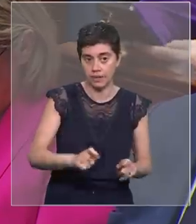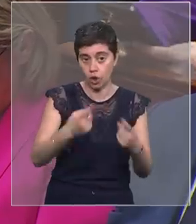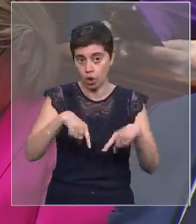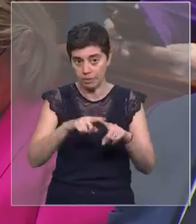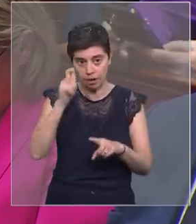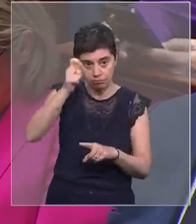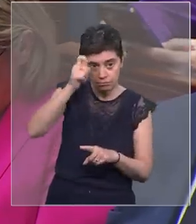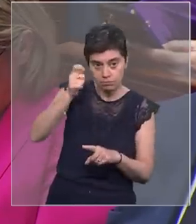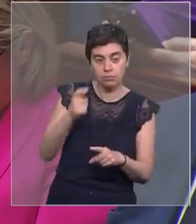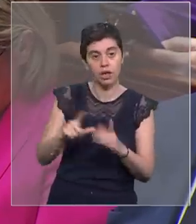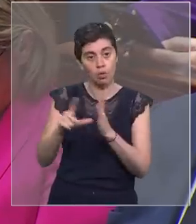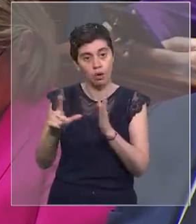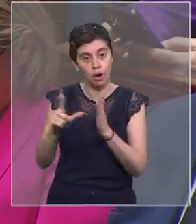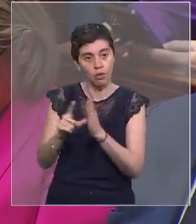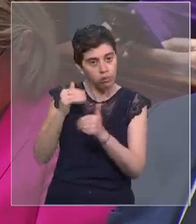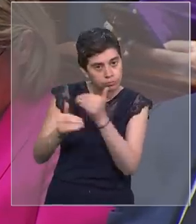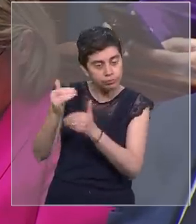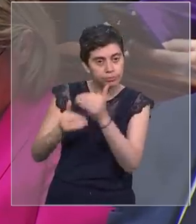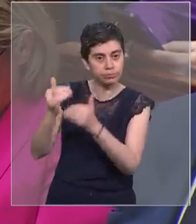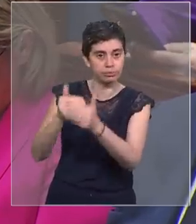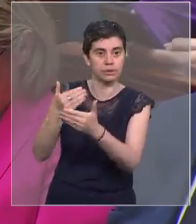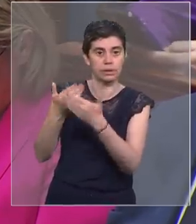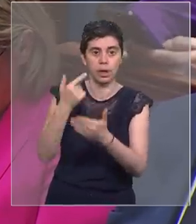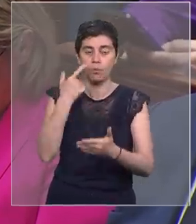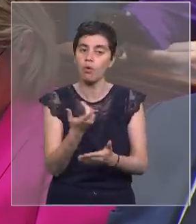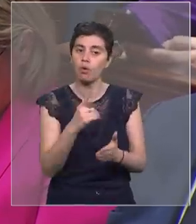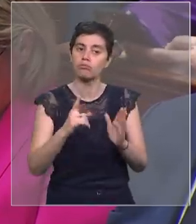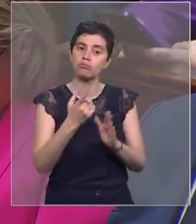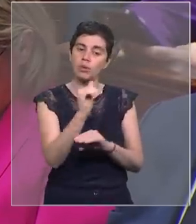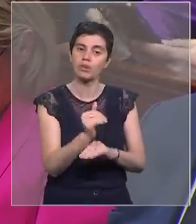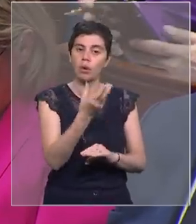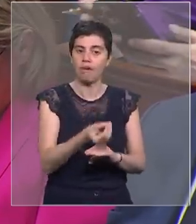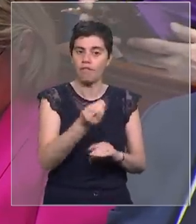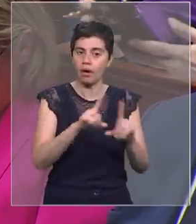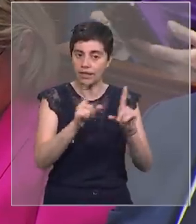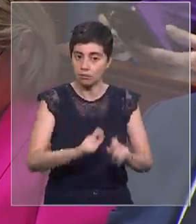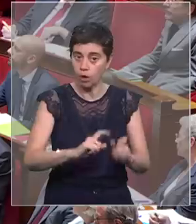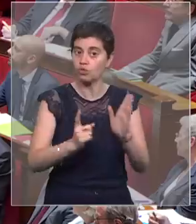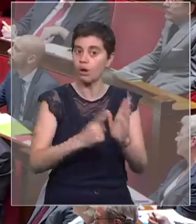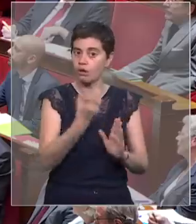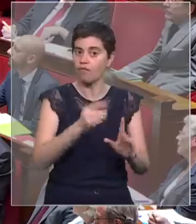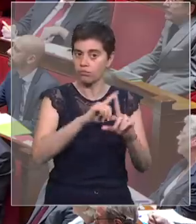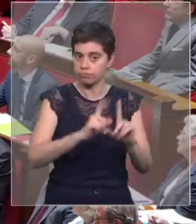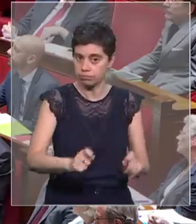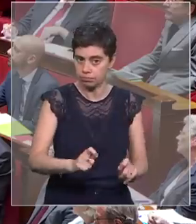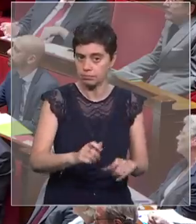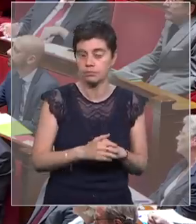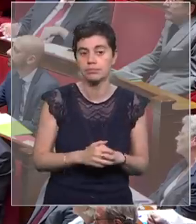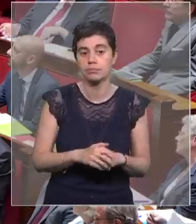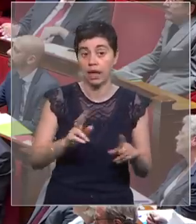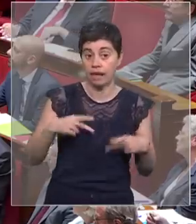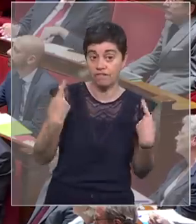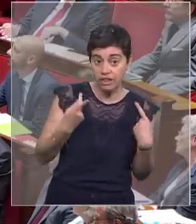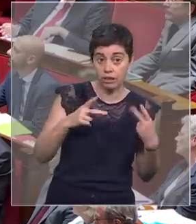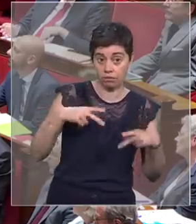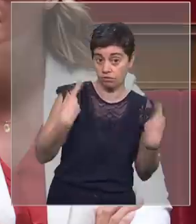l'ensemble des avancées législatives fort nombreuses pour le respect de la protection des enfants et du droit des enfants dans le précédent quinquennat, tant dans la vie réelle que dans la